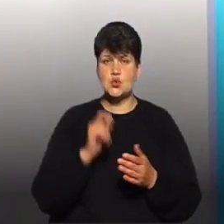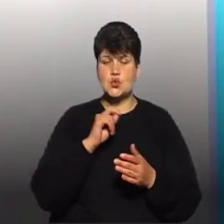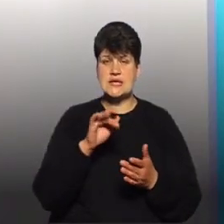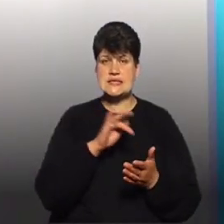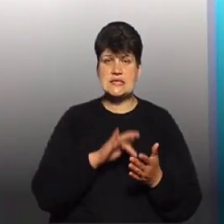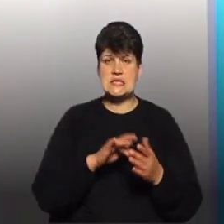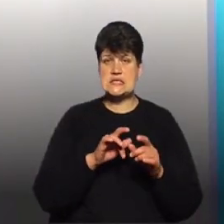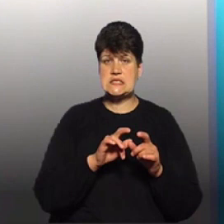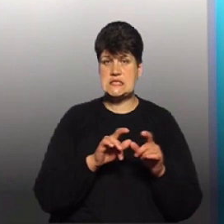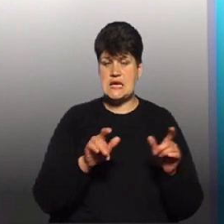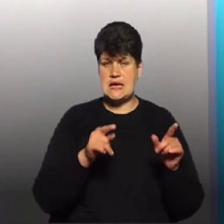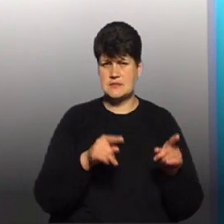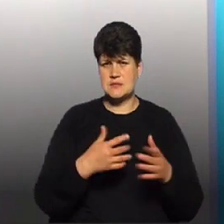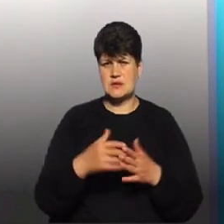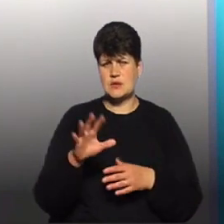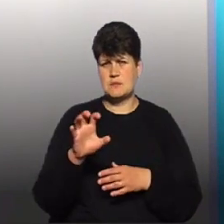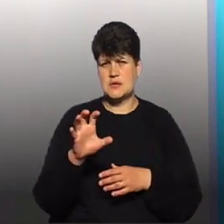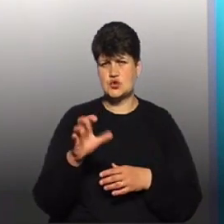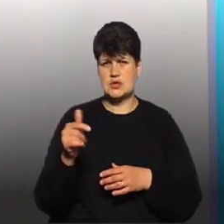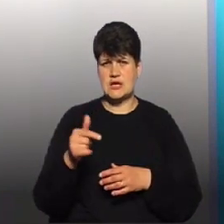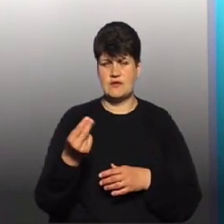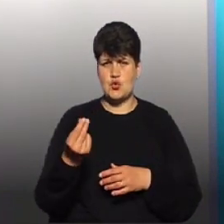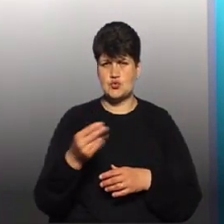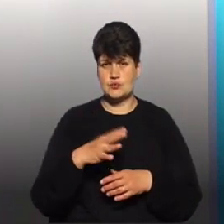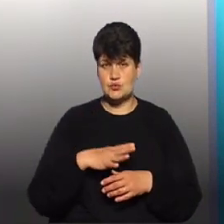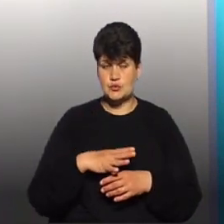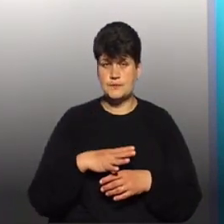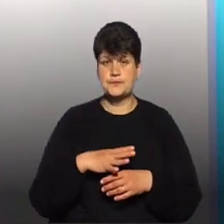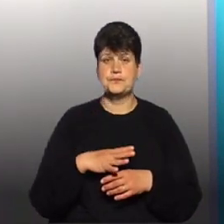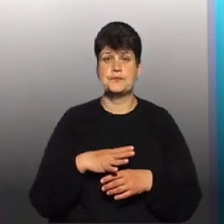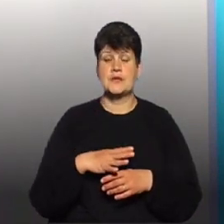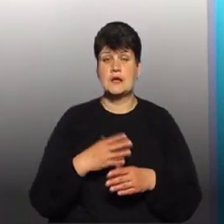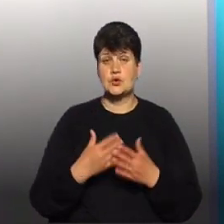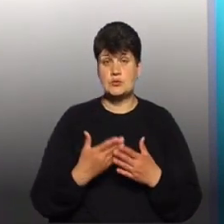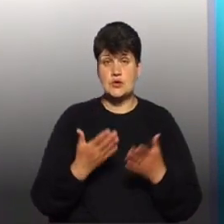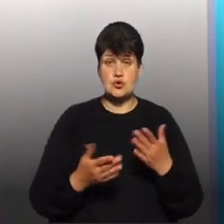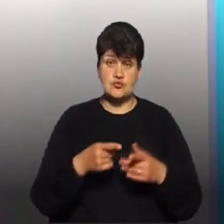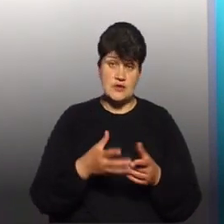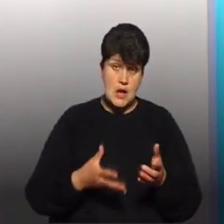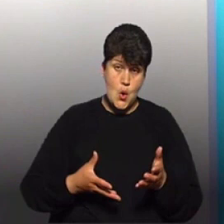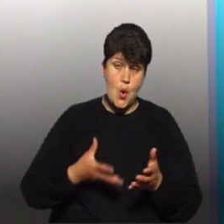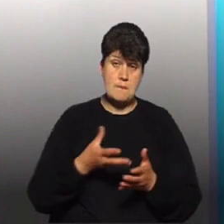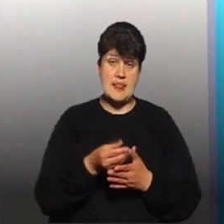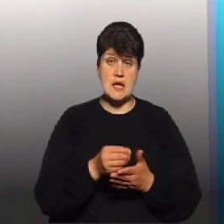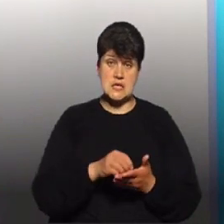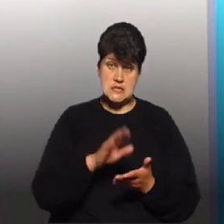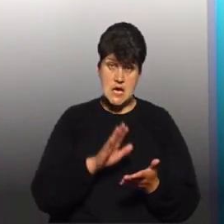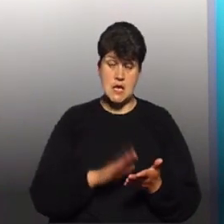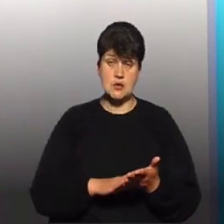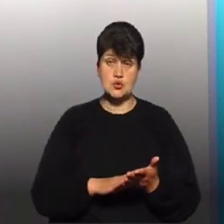минулим роком, він десь понад 500 гривень коштував той іспит. Тобто, якщо вони оплатять і зареєструються, то,